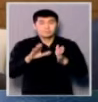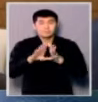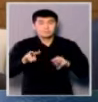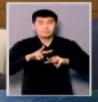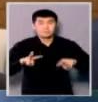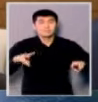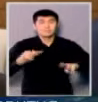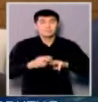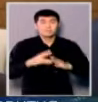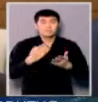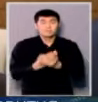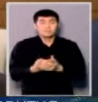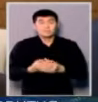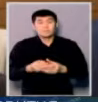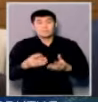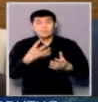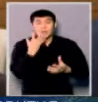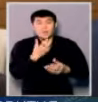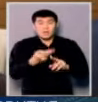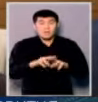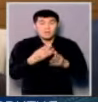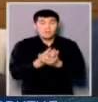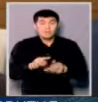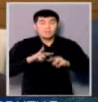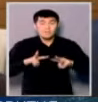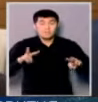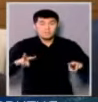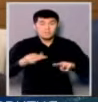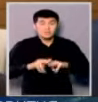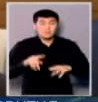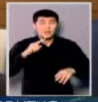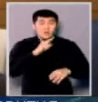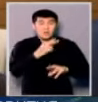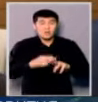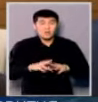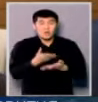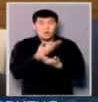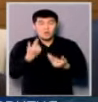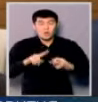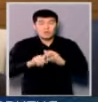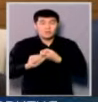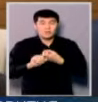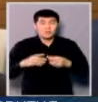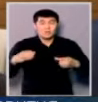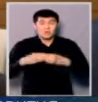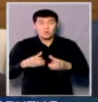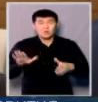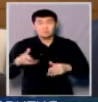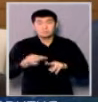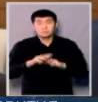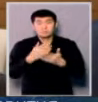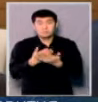Министерством энергетики, а тарифы на теплоэнергию утверждаются Министерством национальной экономики. Отсутствие единого отраслевого регулятора